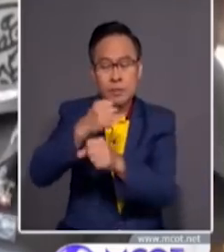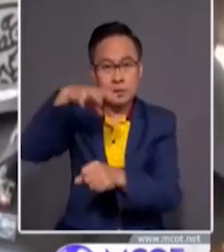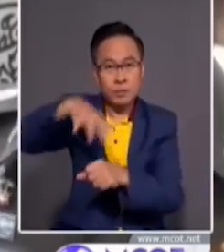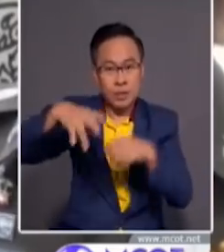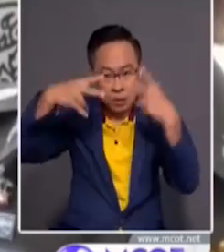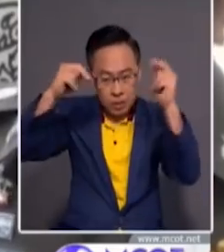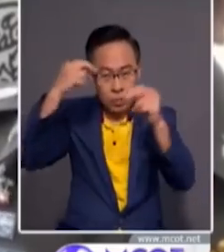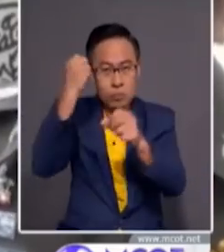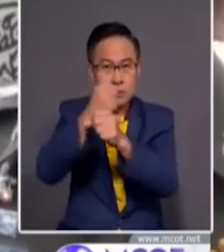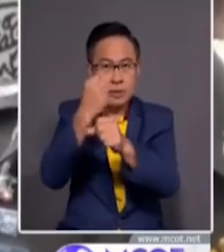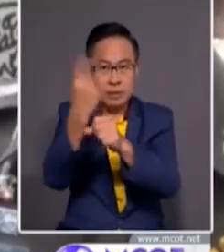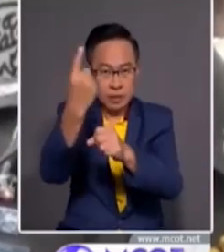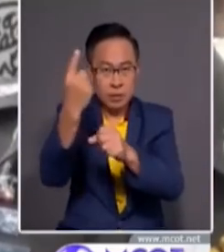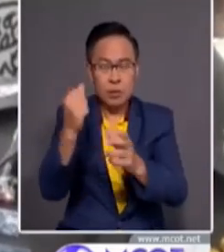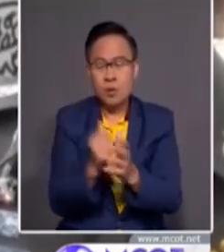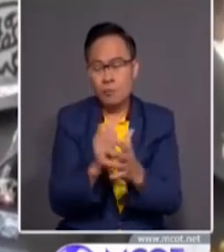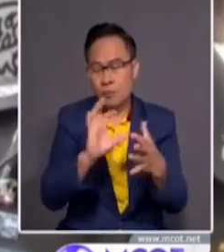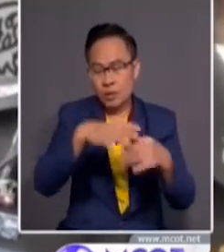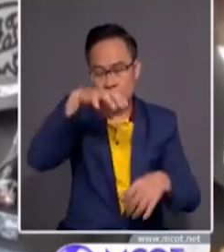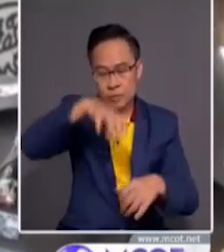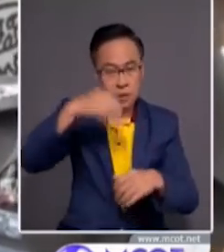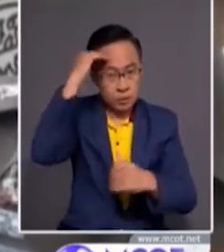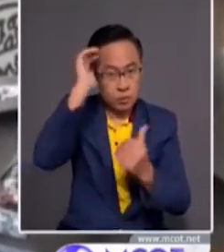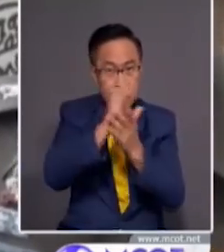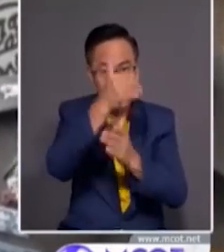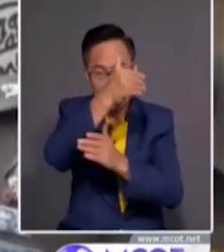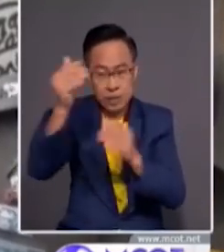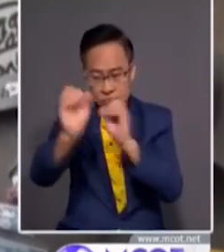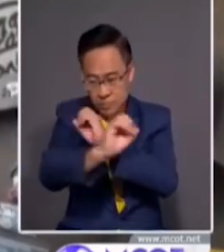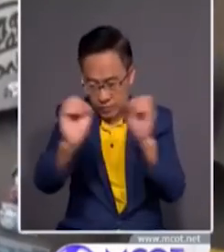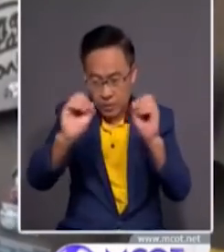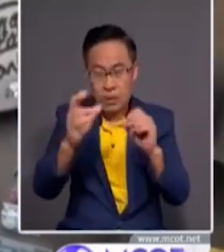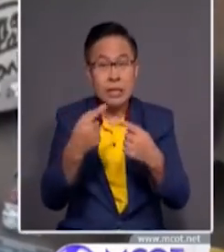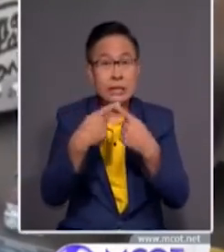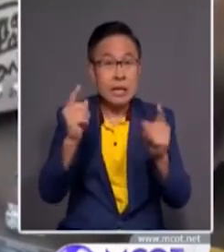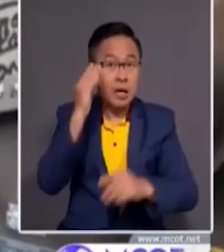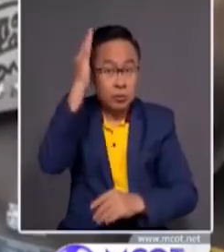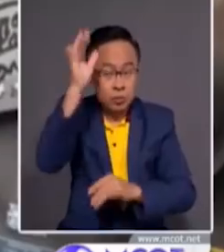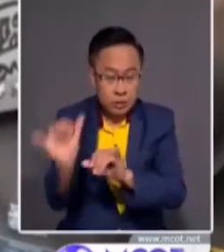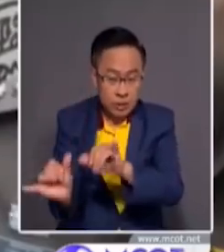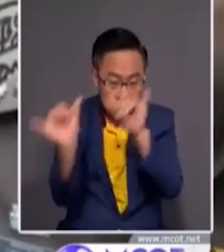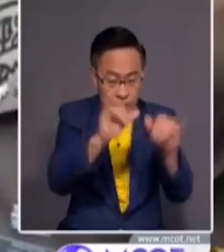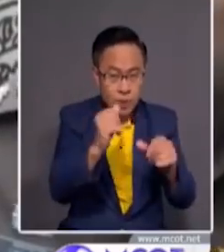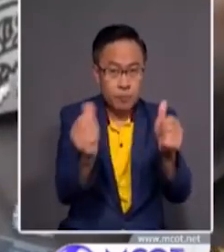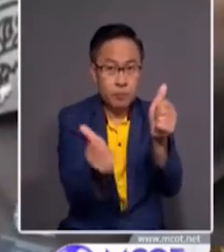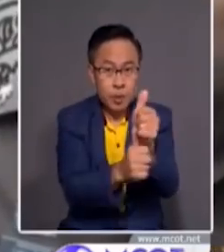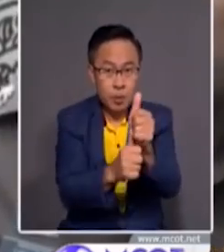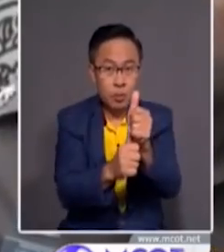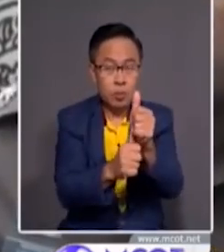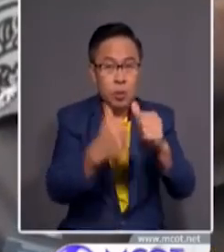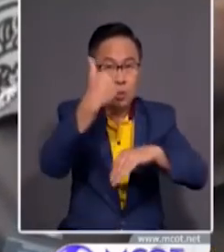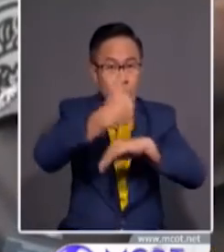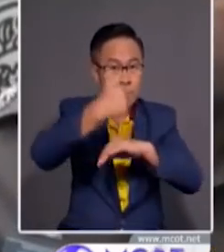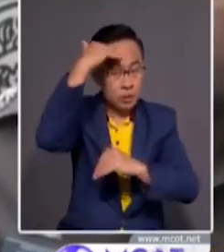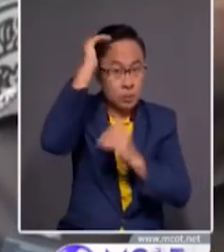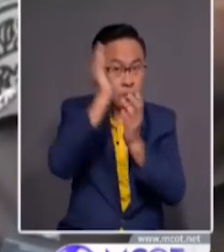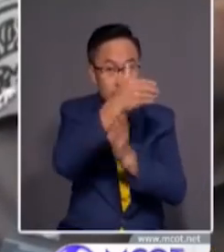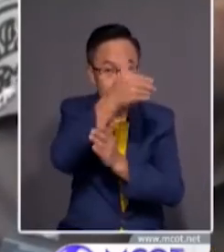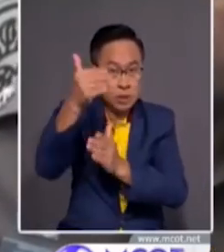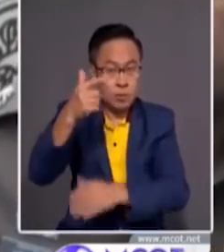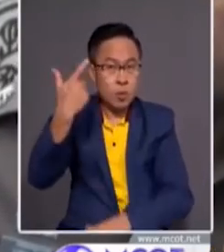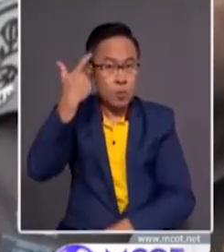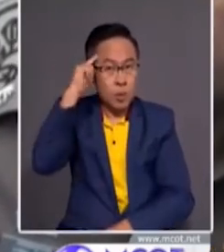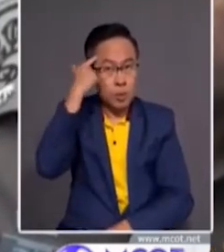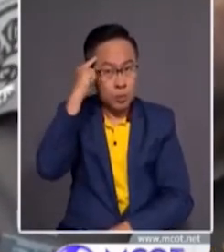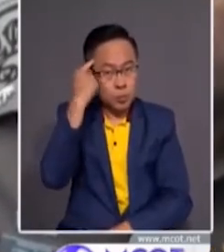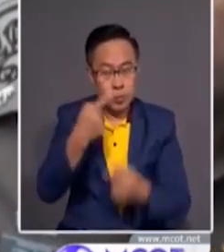มนตรีแล้วค่ะส่วนในอนาคตนะคะจะสามารถโอนย้ายตำแหน่งกลับมาเป็นผู้ช่วยผู้บัญชาการตำรวจแห่งชาติได้หรือไม่นั้นตนไม่ทราบค่ะแต่